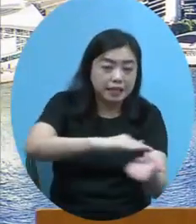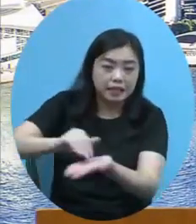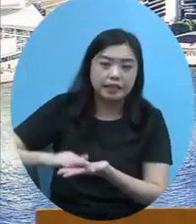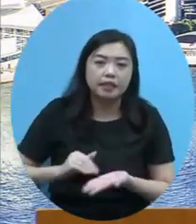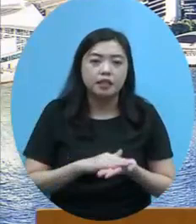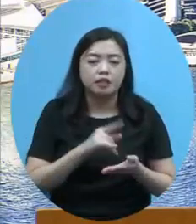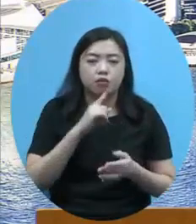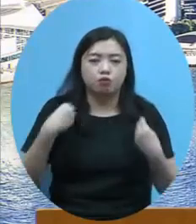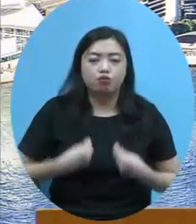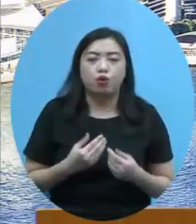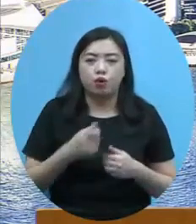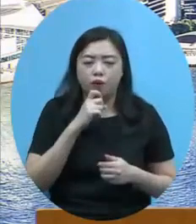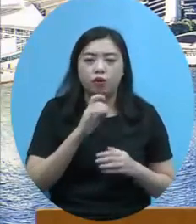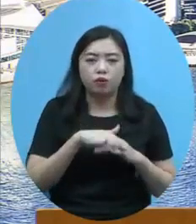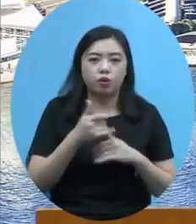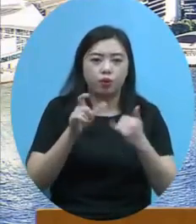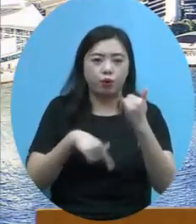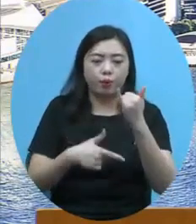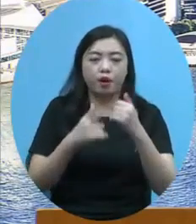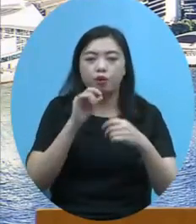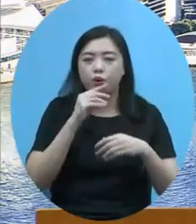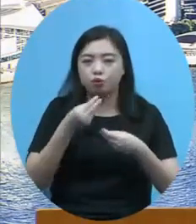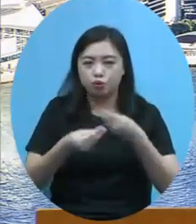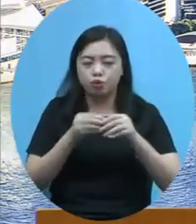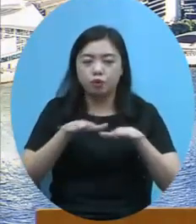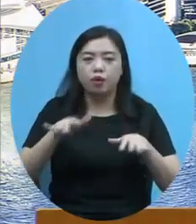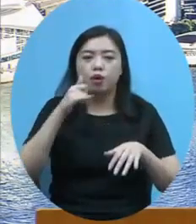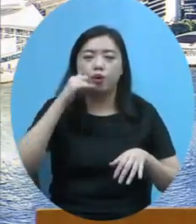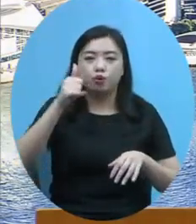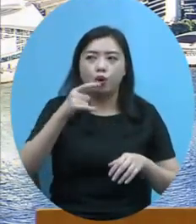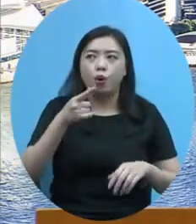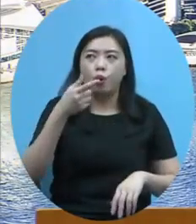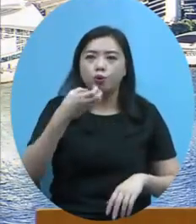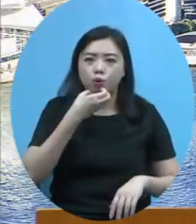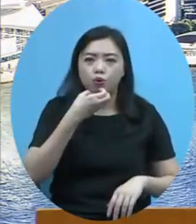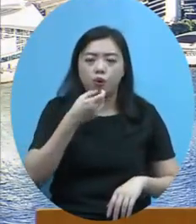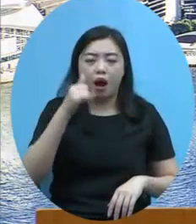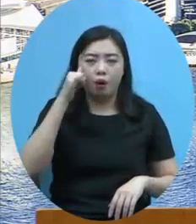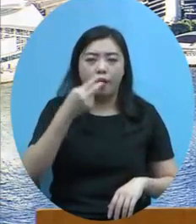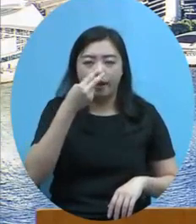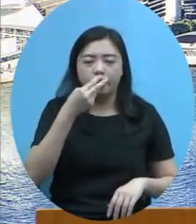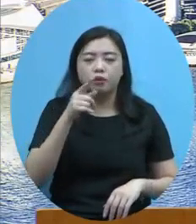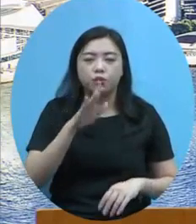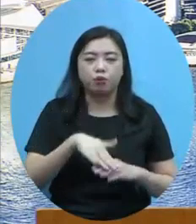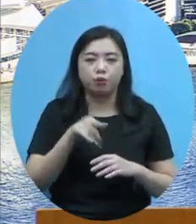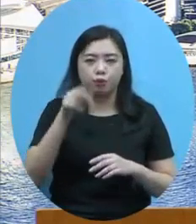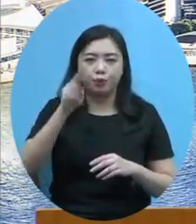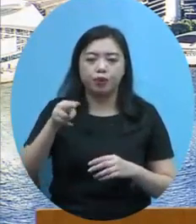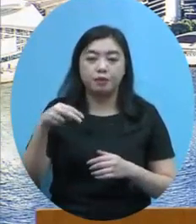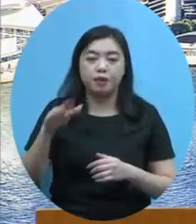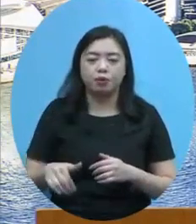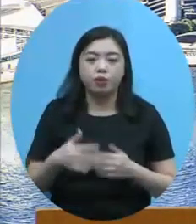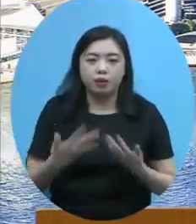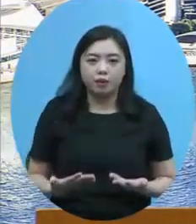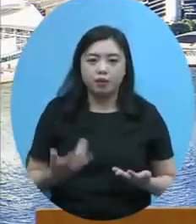佢喺6月8號即係傳染期嘅時候咧，曾經去過東涌牛氣。咁呢個地點亦都會列為需要做強制檢測。咁另外我哋今日亦